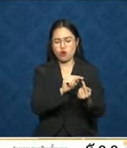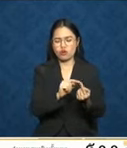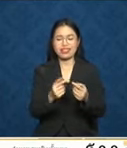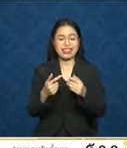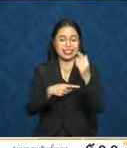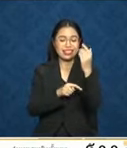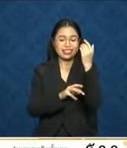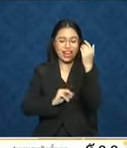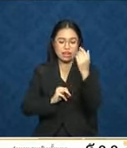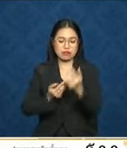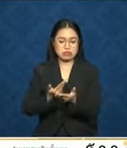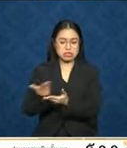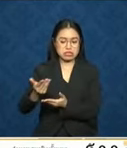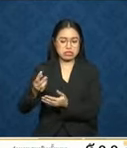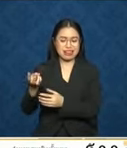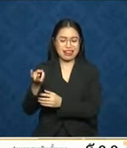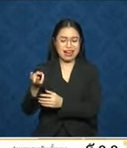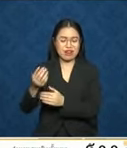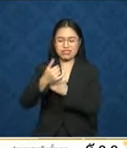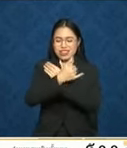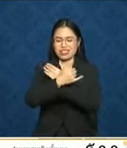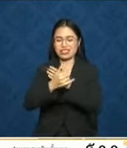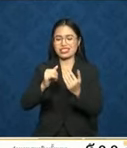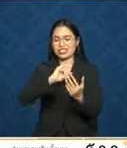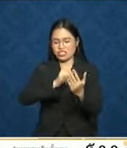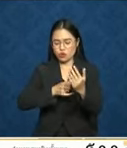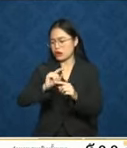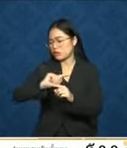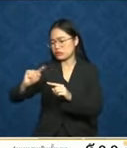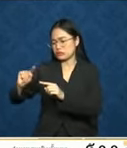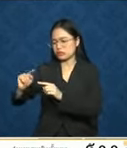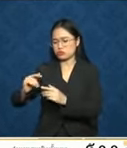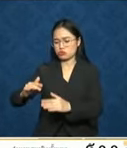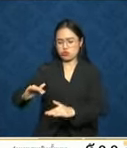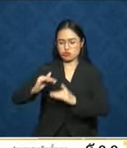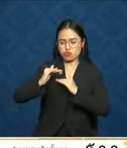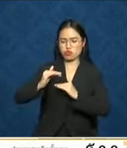อกจังหวัดในปริมาณสูงถึงร้อยละ